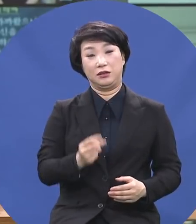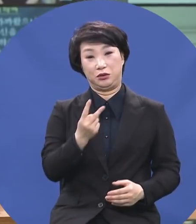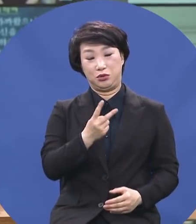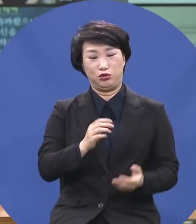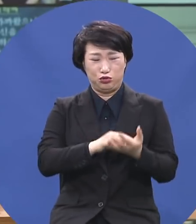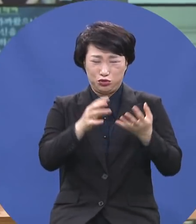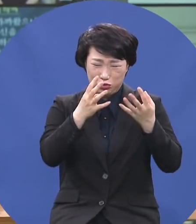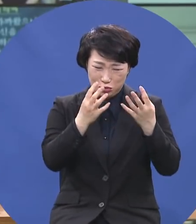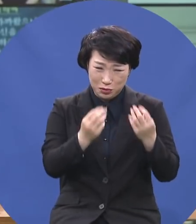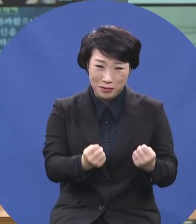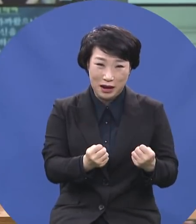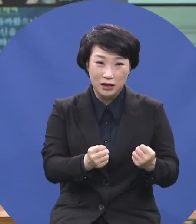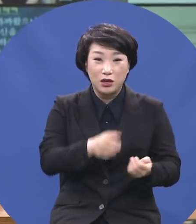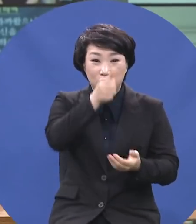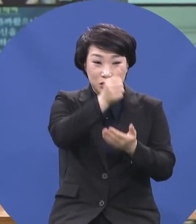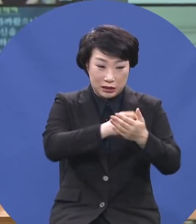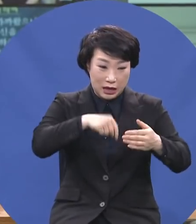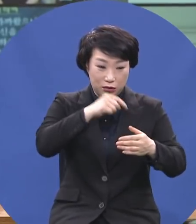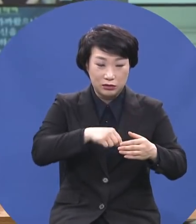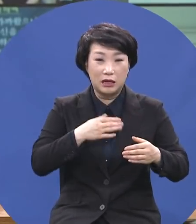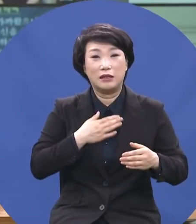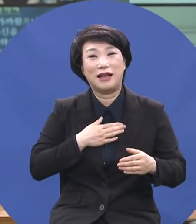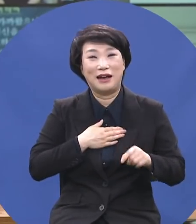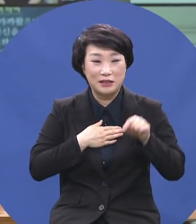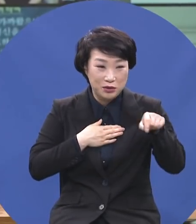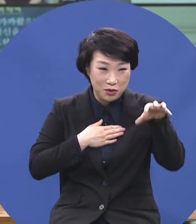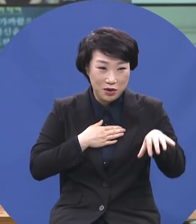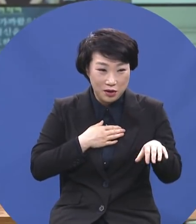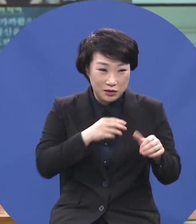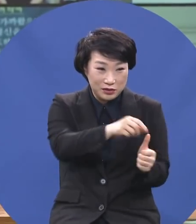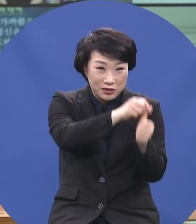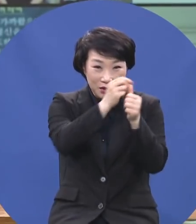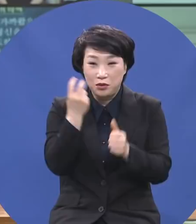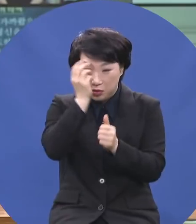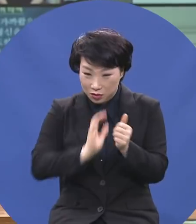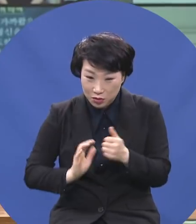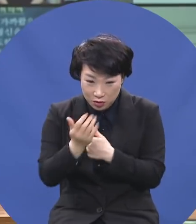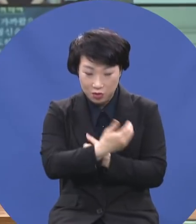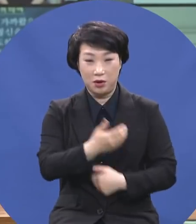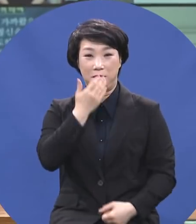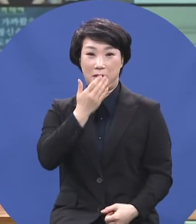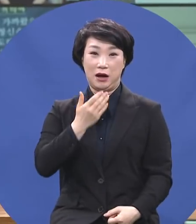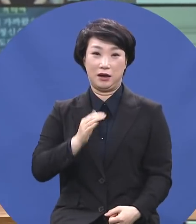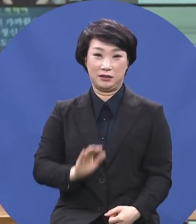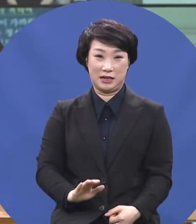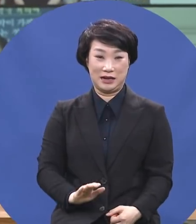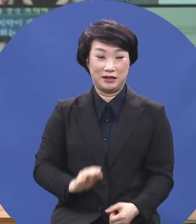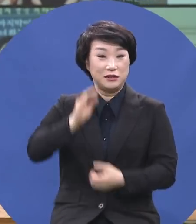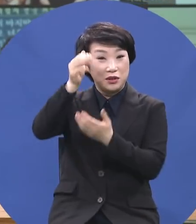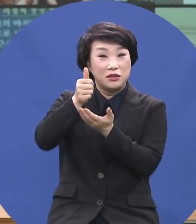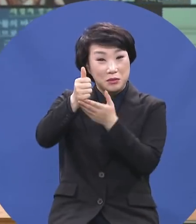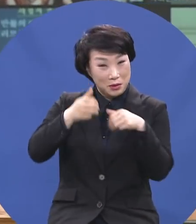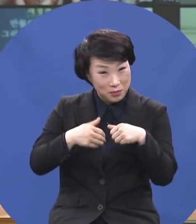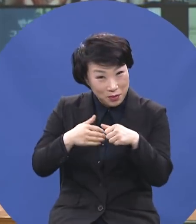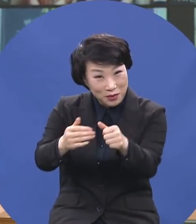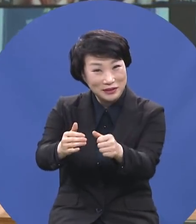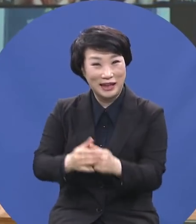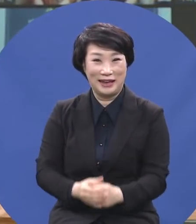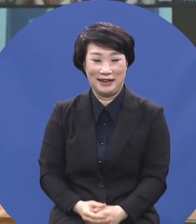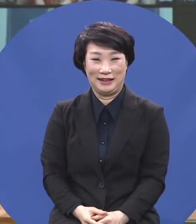그리고 수많은 죄에서 우리를 보존할 수 있다. 그래서 성령을